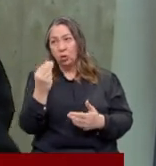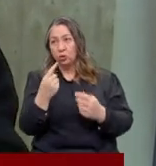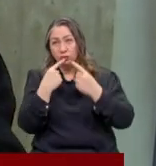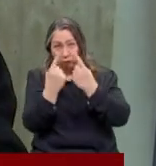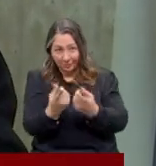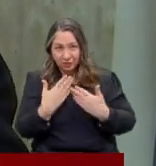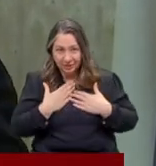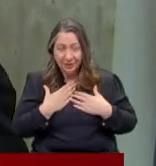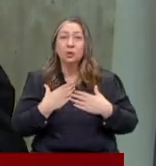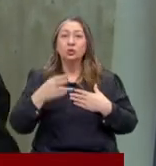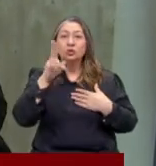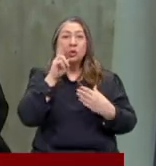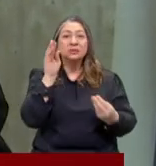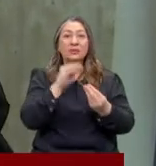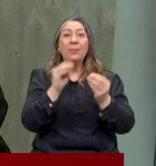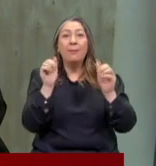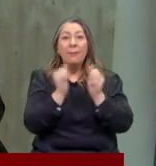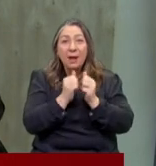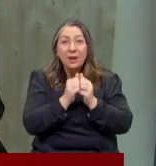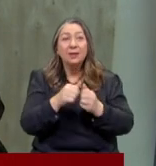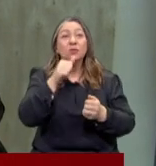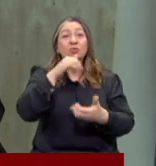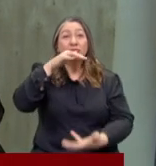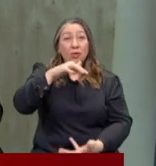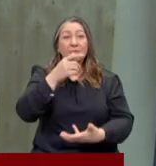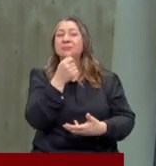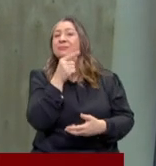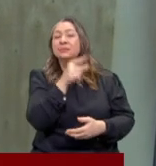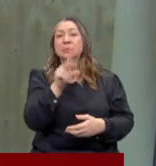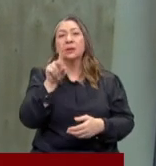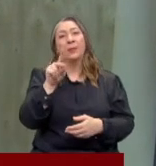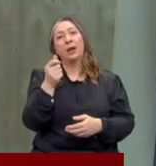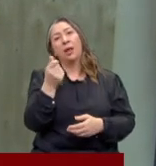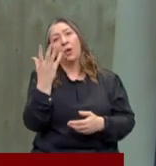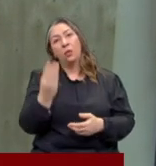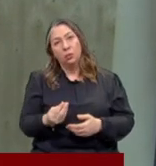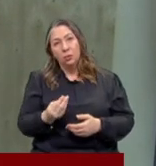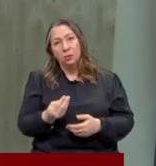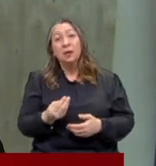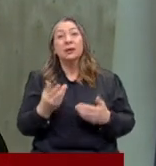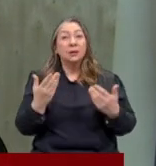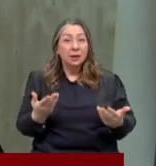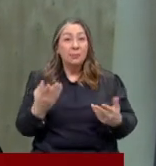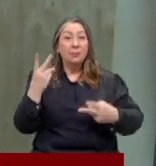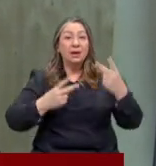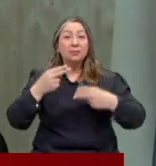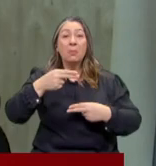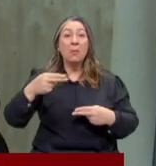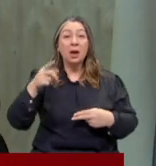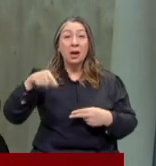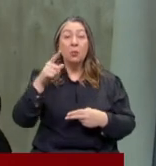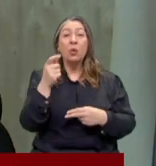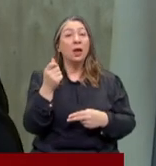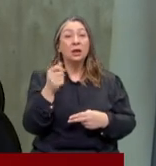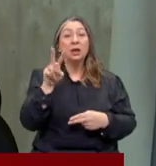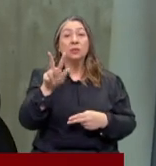çıktığını söylemiştik. Son zamla birlikte damacana suyun fiyatı 21 liraya yükseldi. Ki bazı firmalarda bu